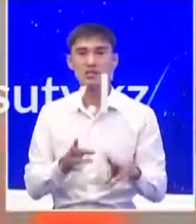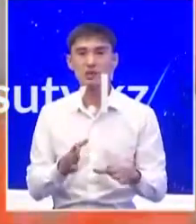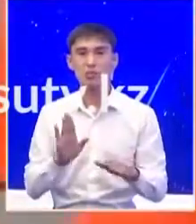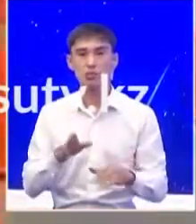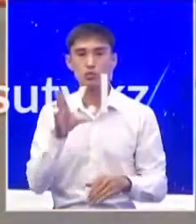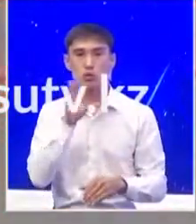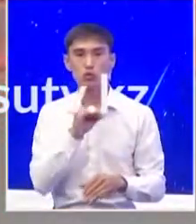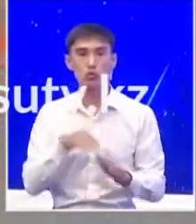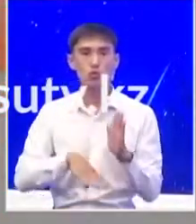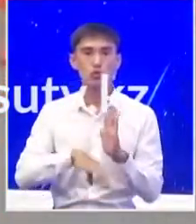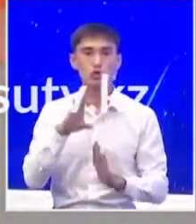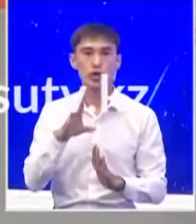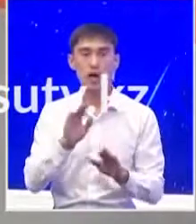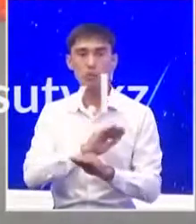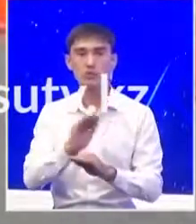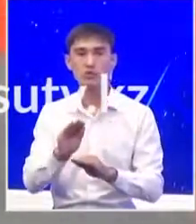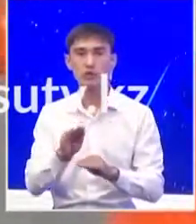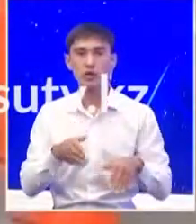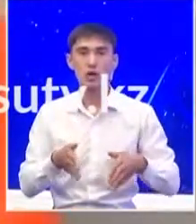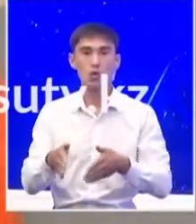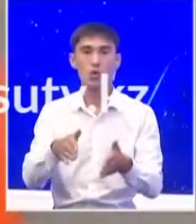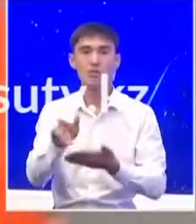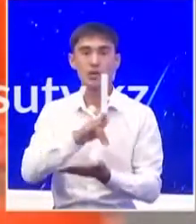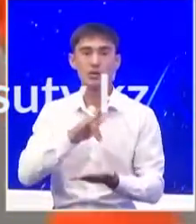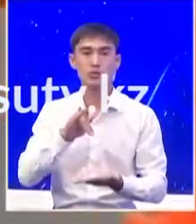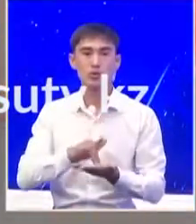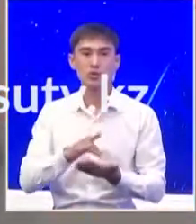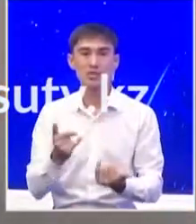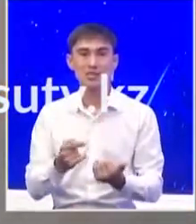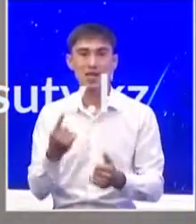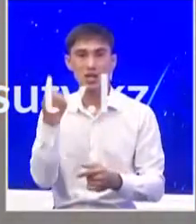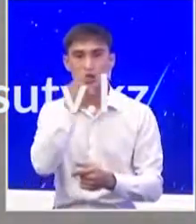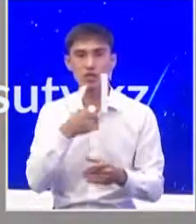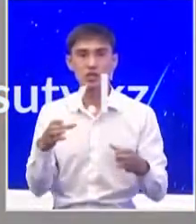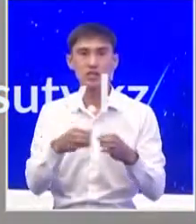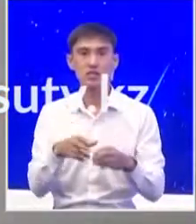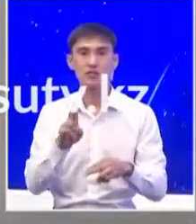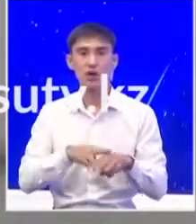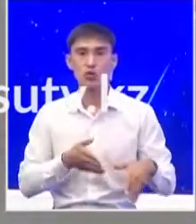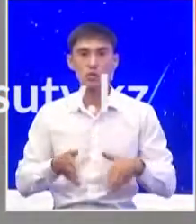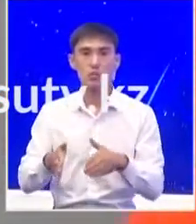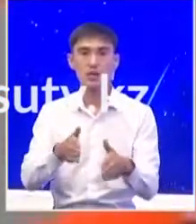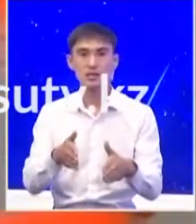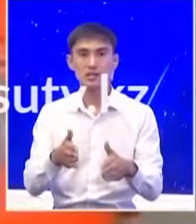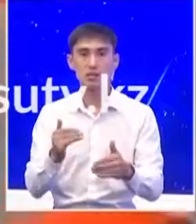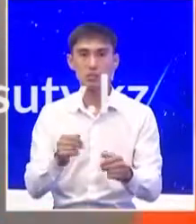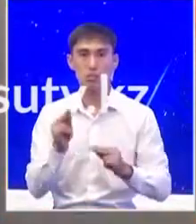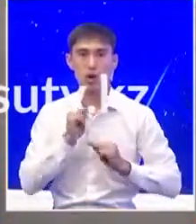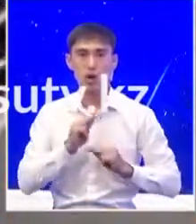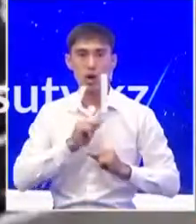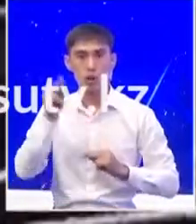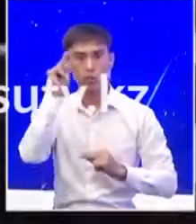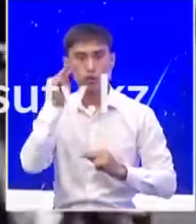будет способствовать улучшению обстановки на дорогах мегаполиса. Личный состав дорожной полиции предварительно прошел